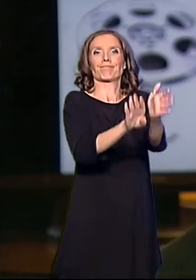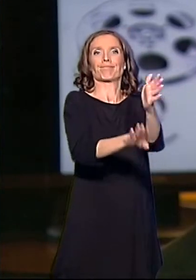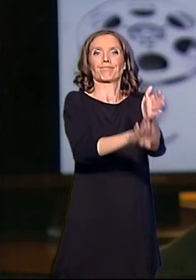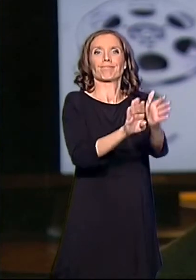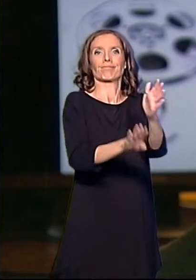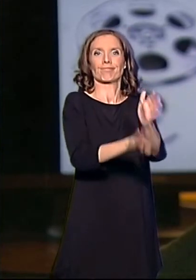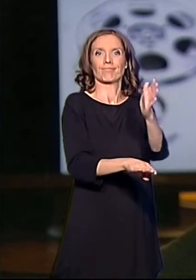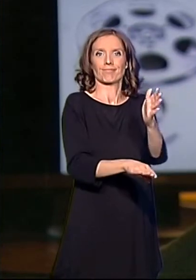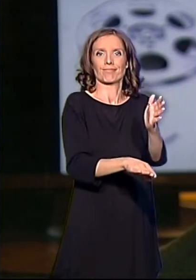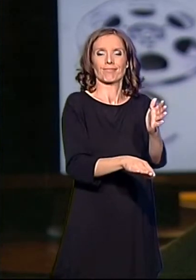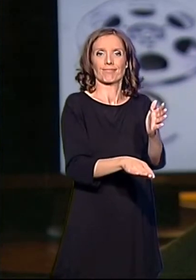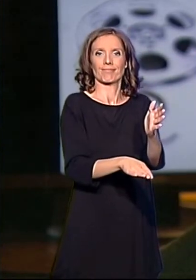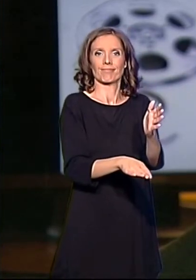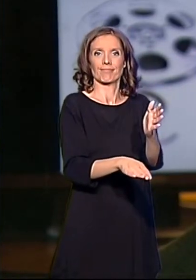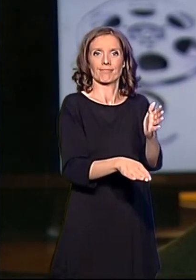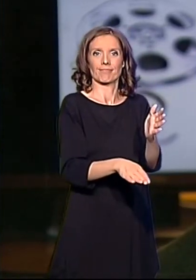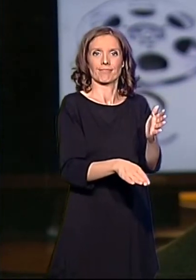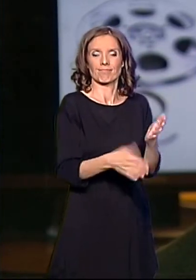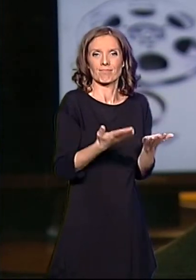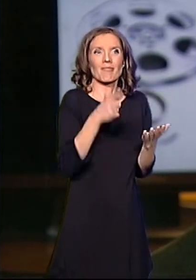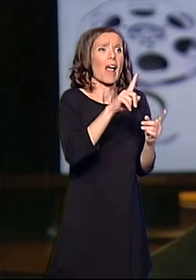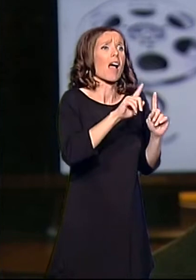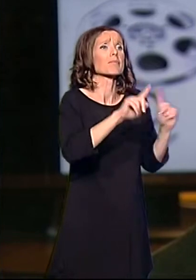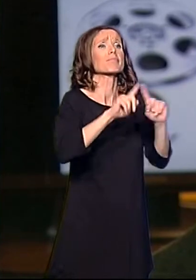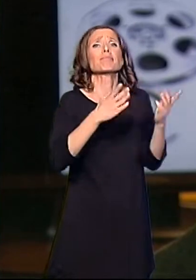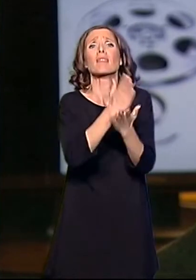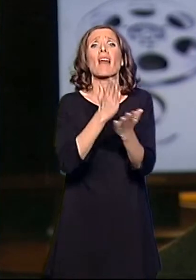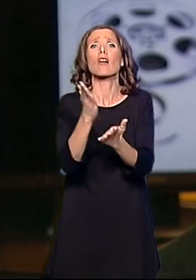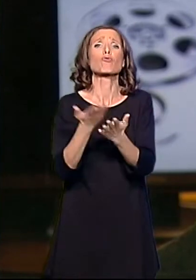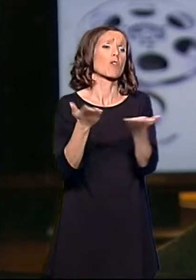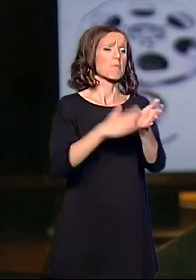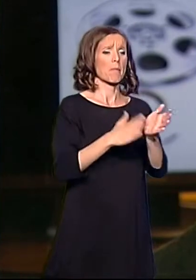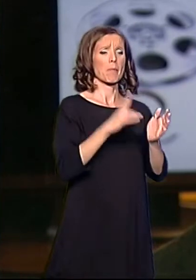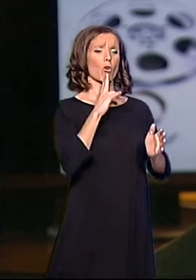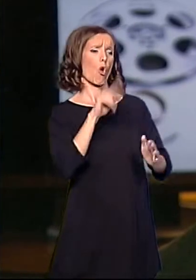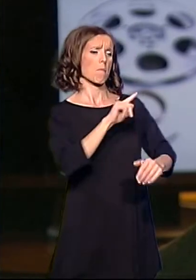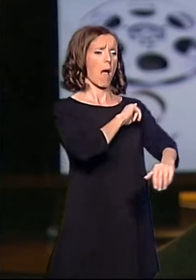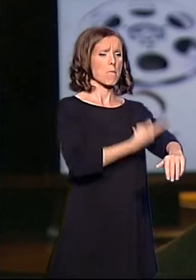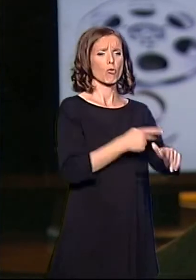diskriminaciju može da sada sprovodi na najrazličitije načine. Počev od uvođenja